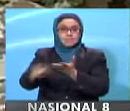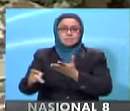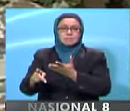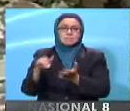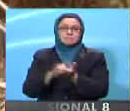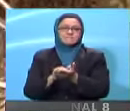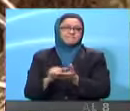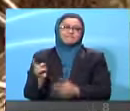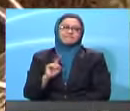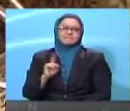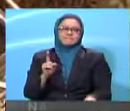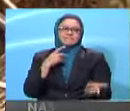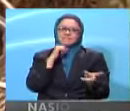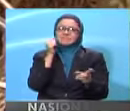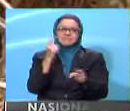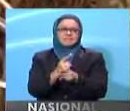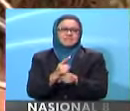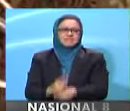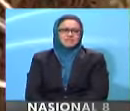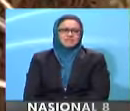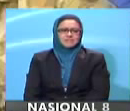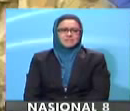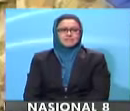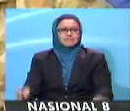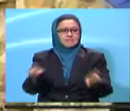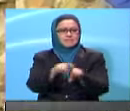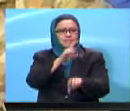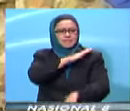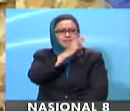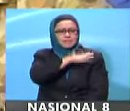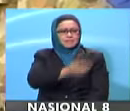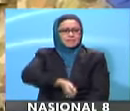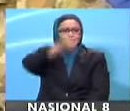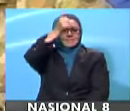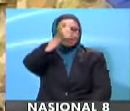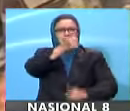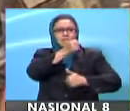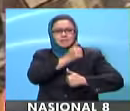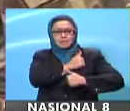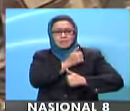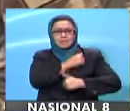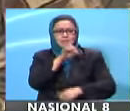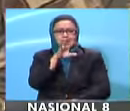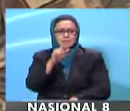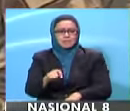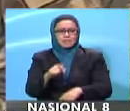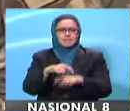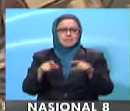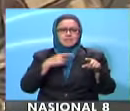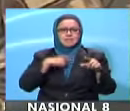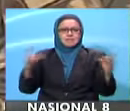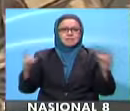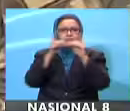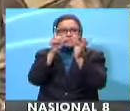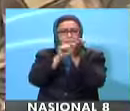tidak betul lah. Beliau yang juga Panglima Tentera Darat ditemui media selepas merasmikan penutupan pertandingan ujian kemahiran